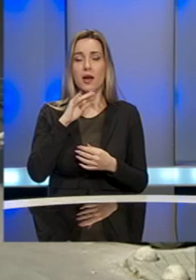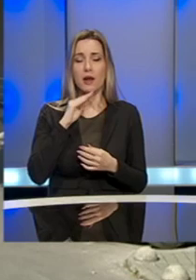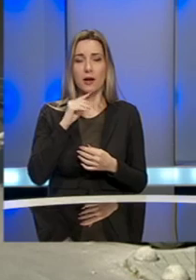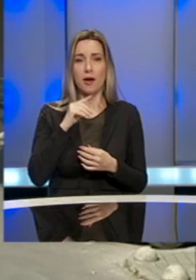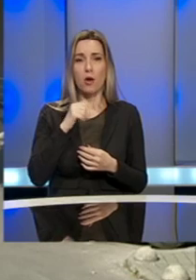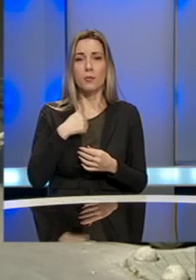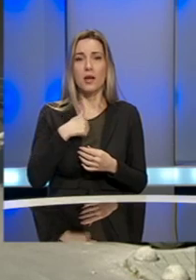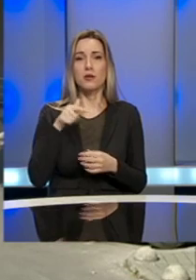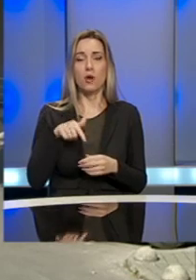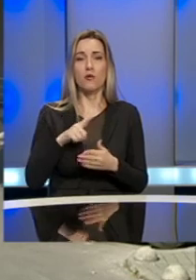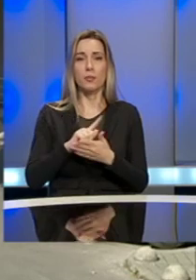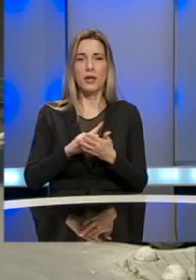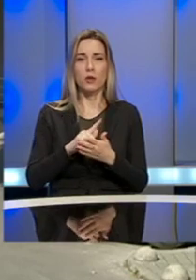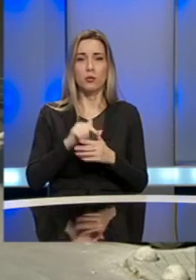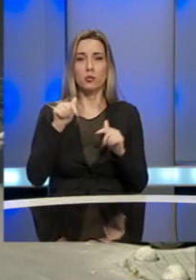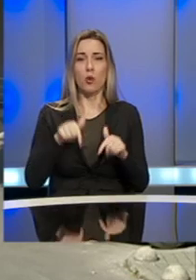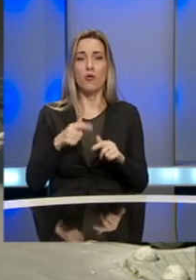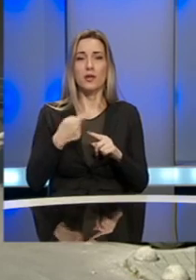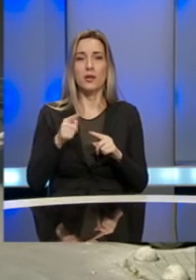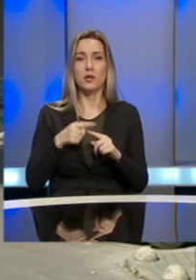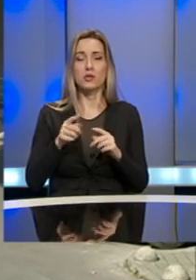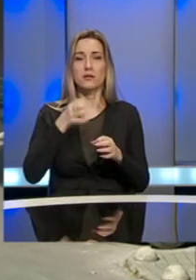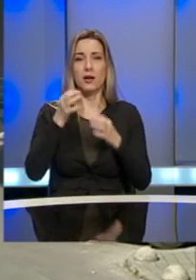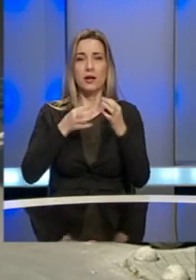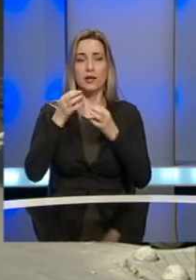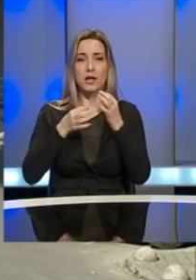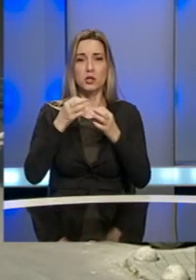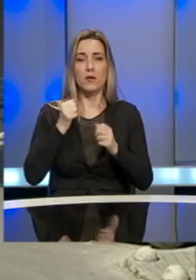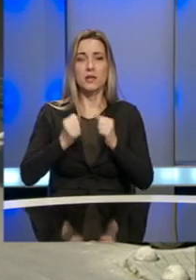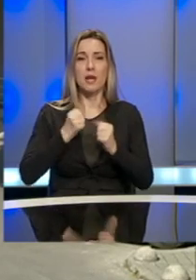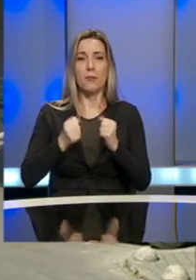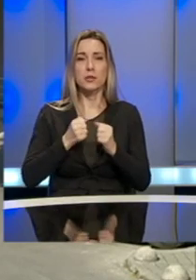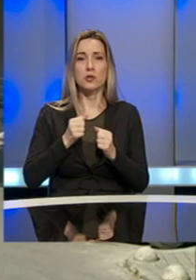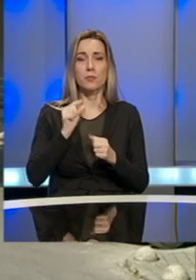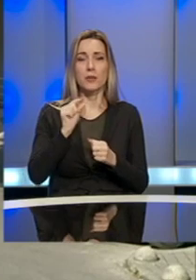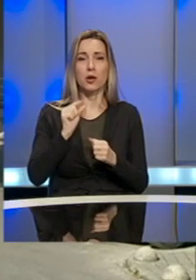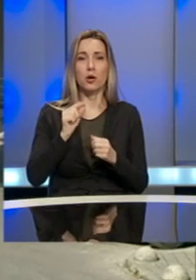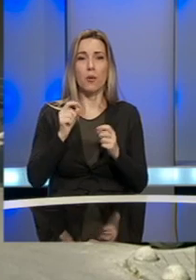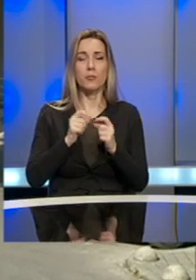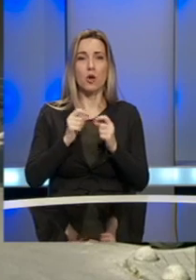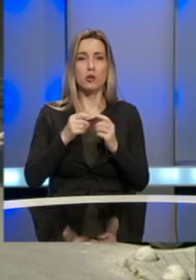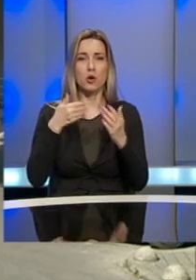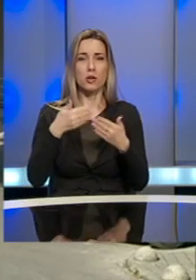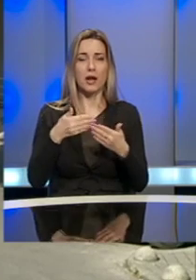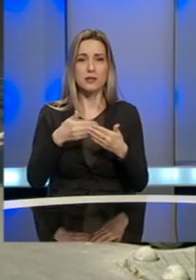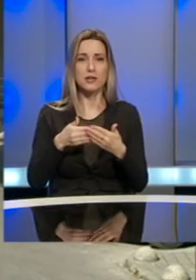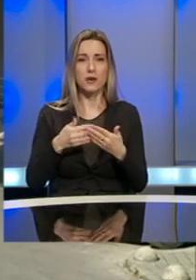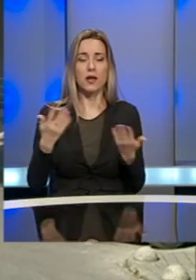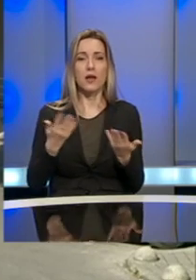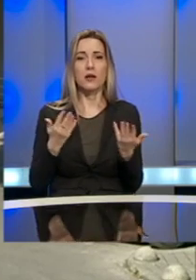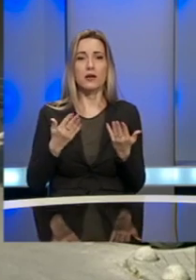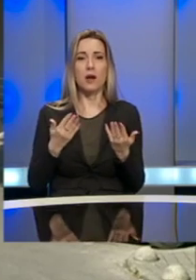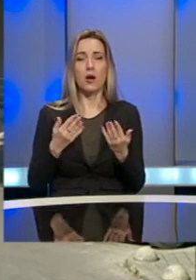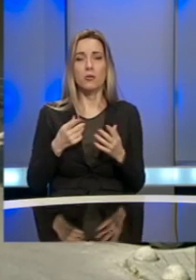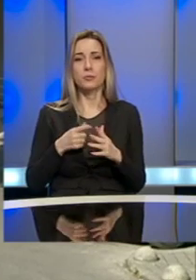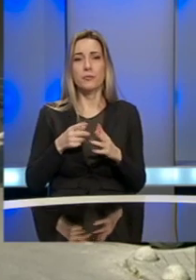da u ovom trenutku ovdje nedostaje testova za brzo mikrobiološko dokazivanje, kao i da se